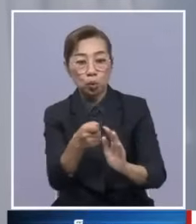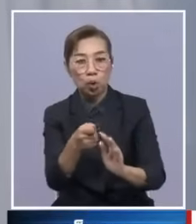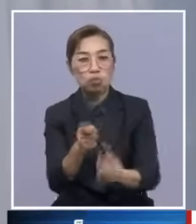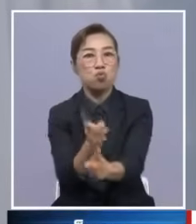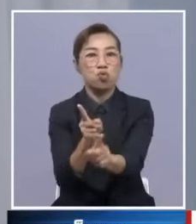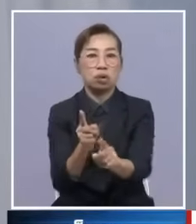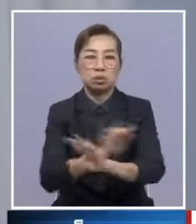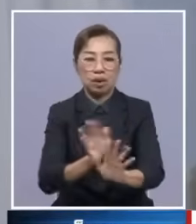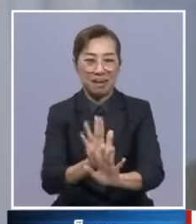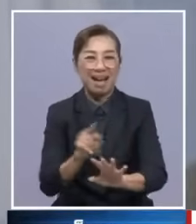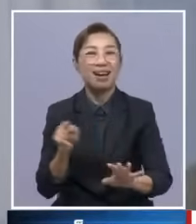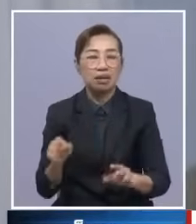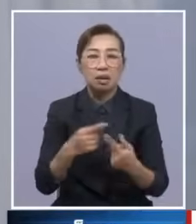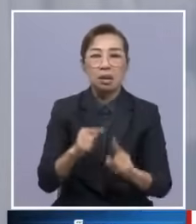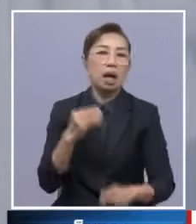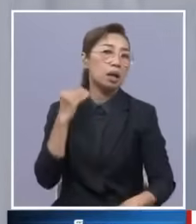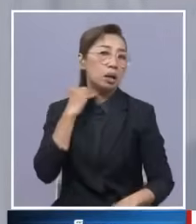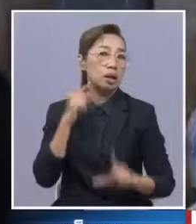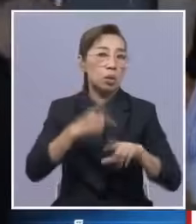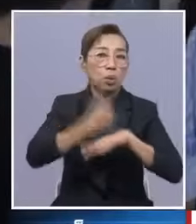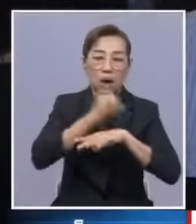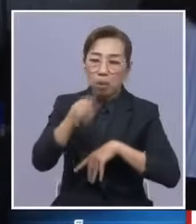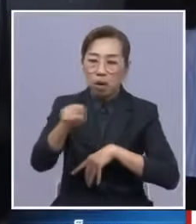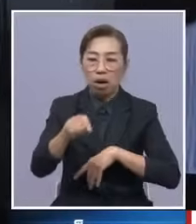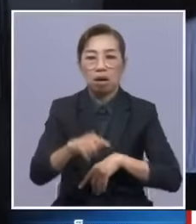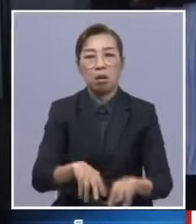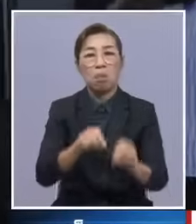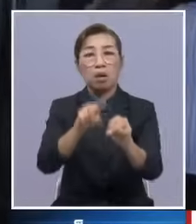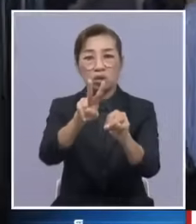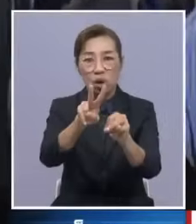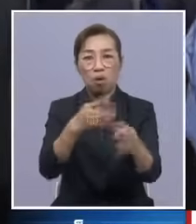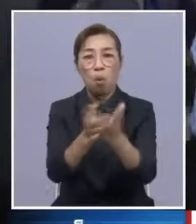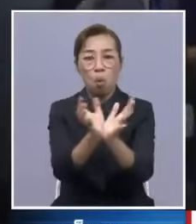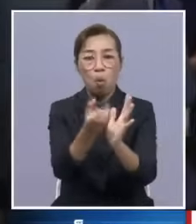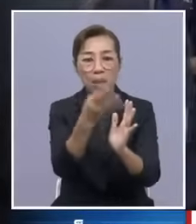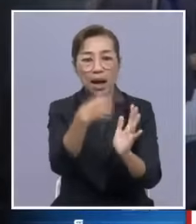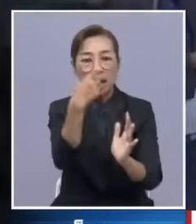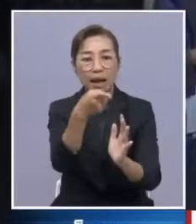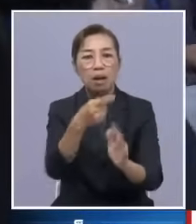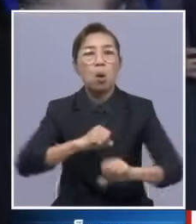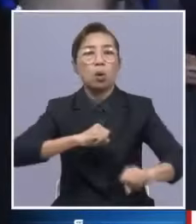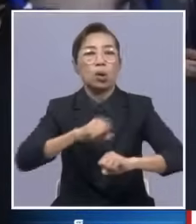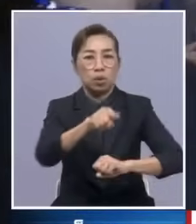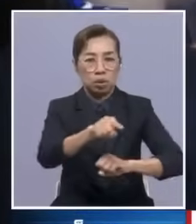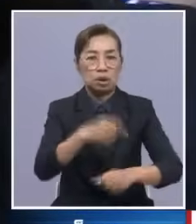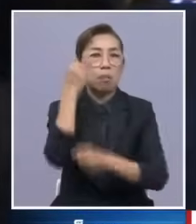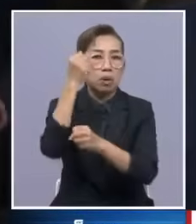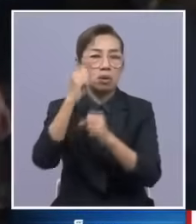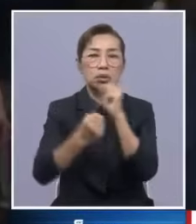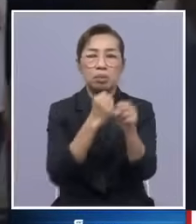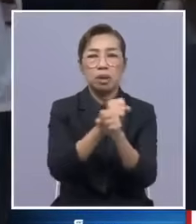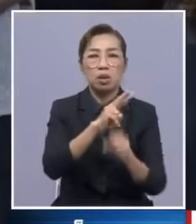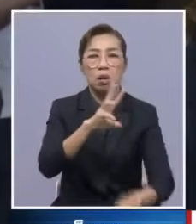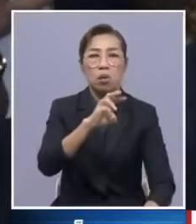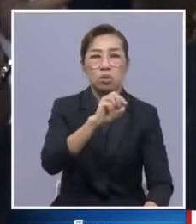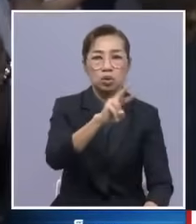นฮะว่าคดี112ผู้ถูกฟ้องร้องมากที่สุดคือเยาวชนเคลื่อนไหวในช่วงปี62ถึง65บางคนอายุไม่